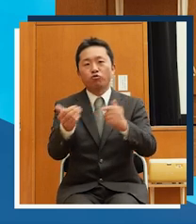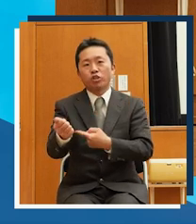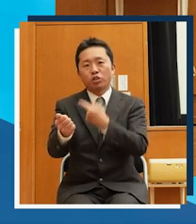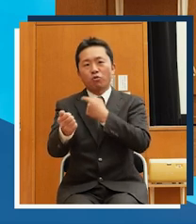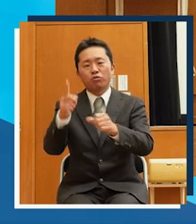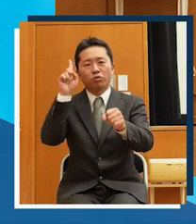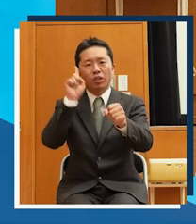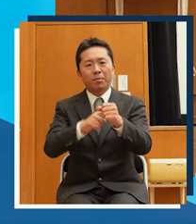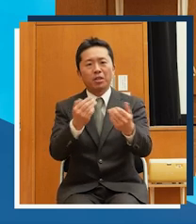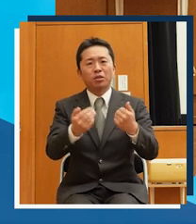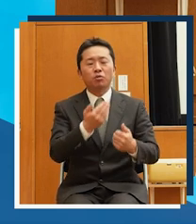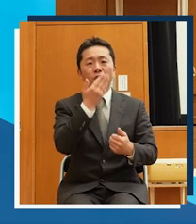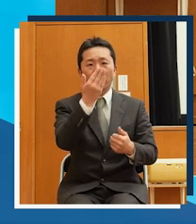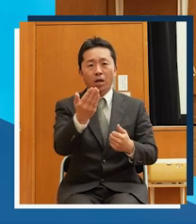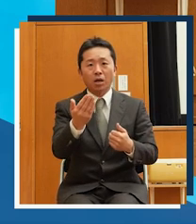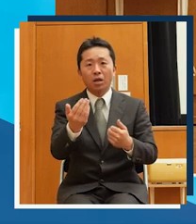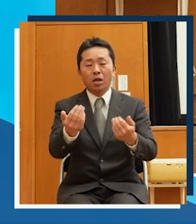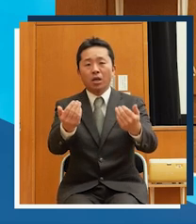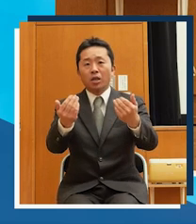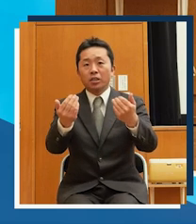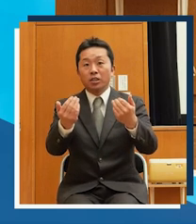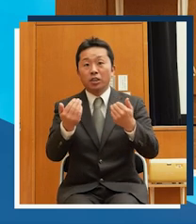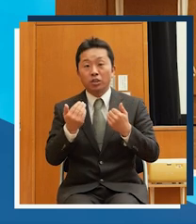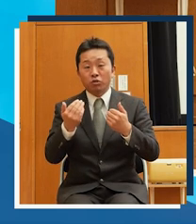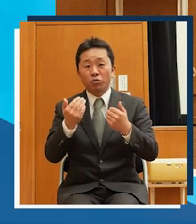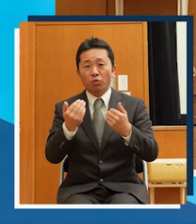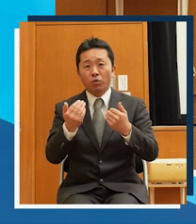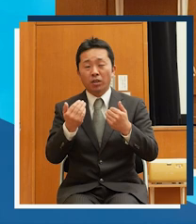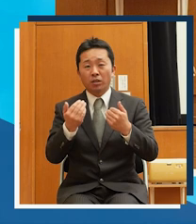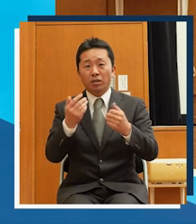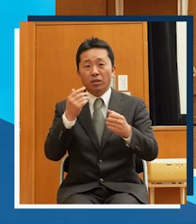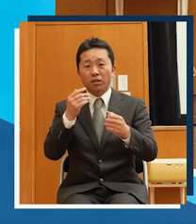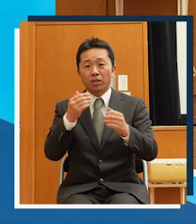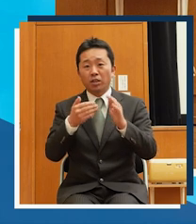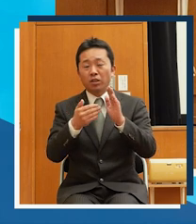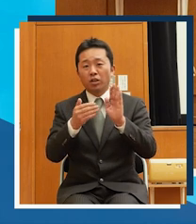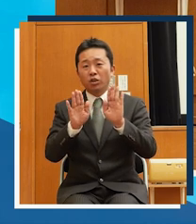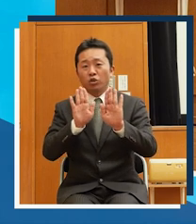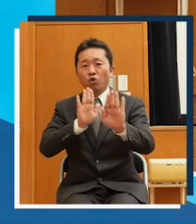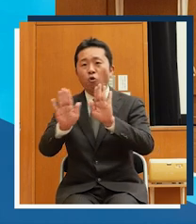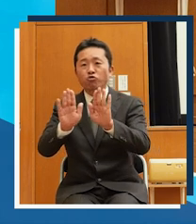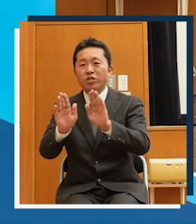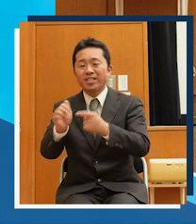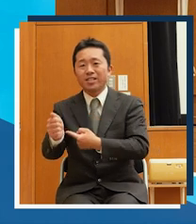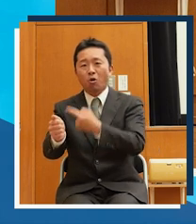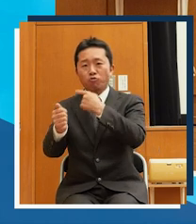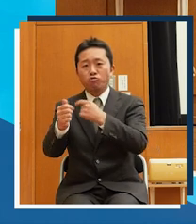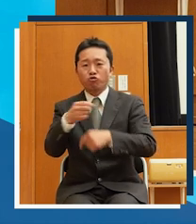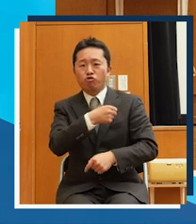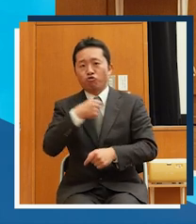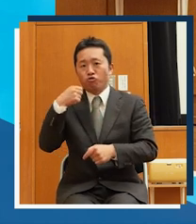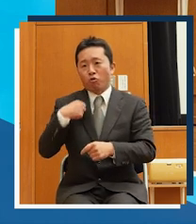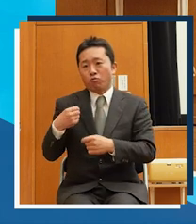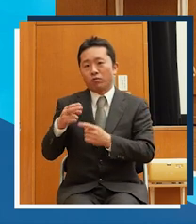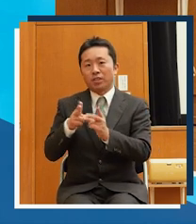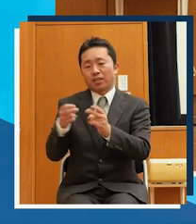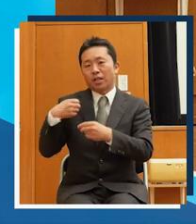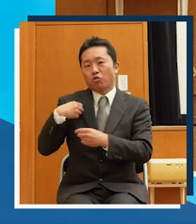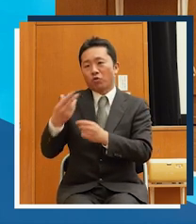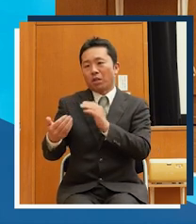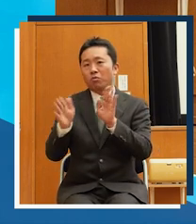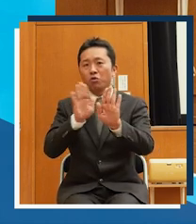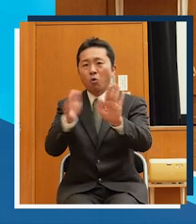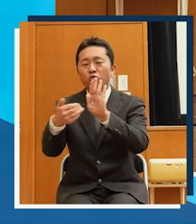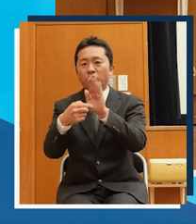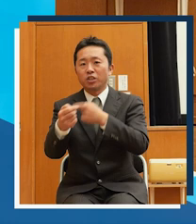かと必要であれば具体的にどのような抑止力が発生すると考えられますかというご質問もいだいてますしそれから